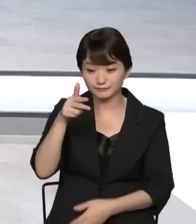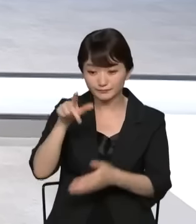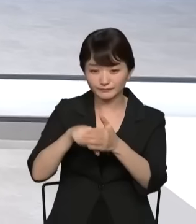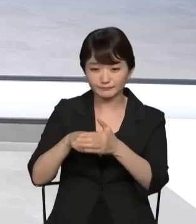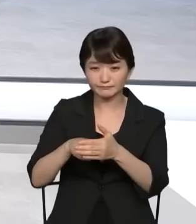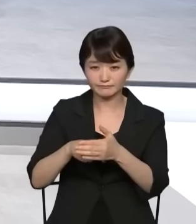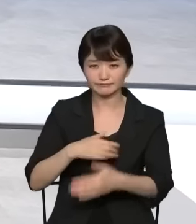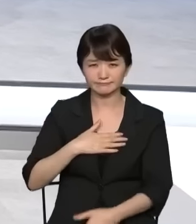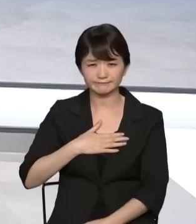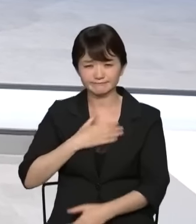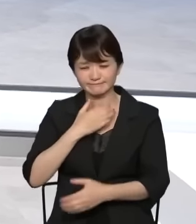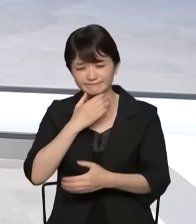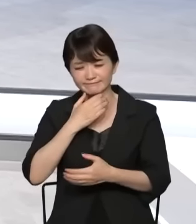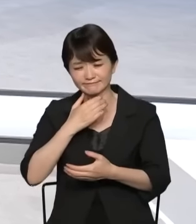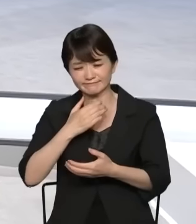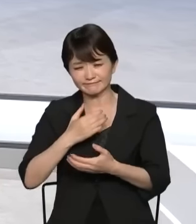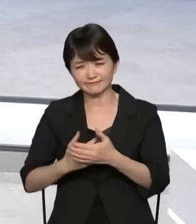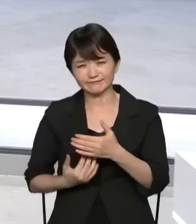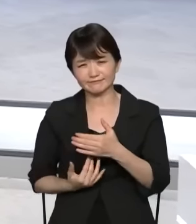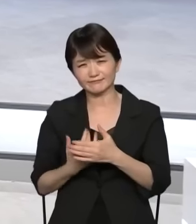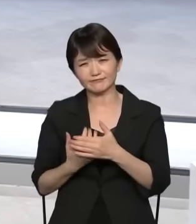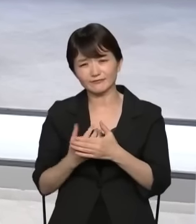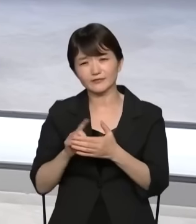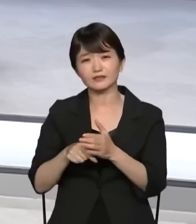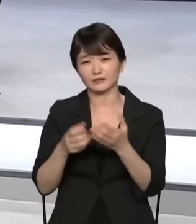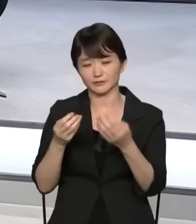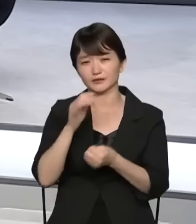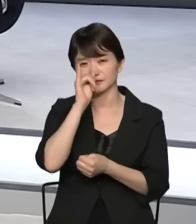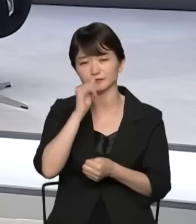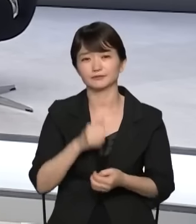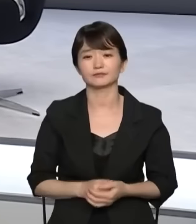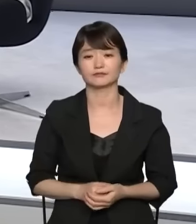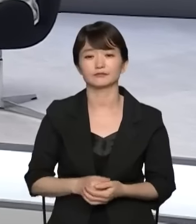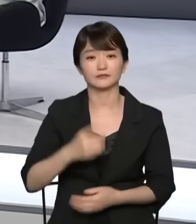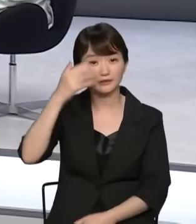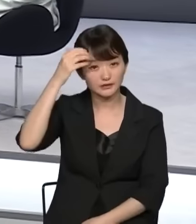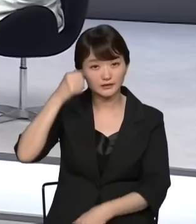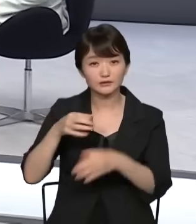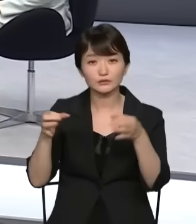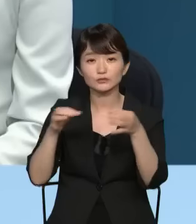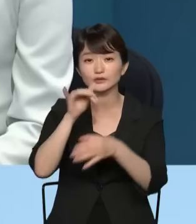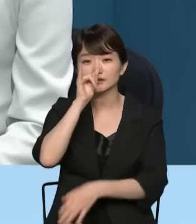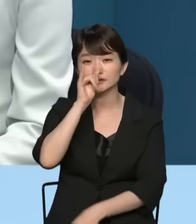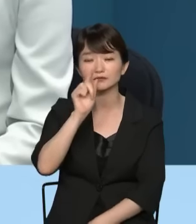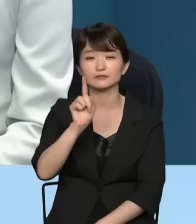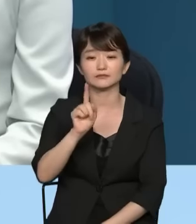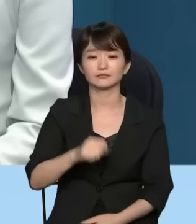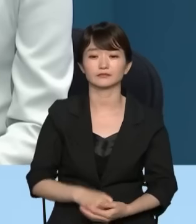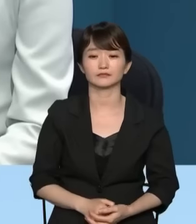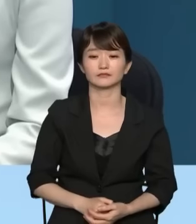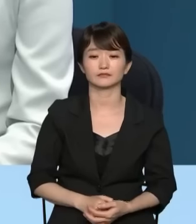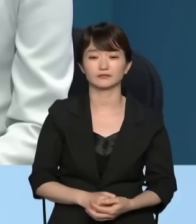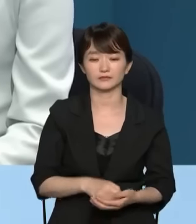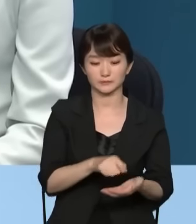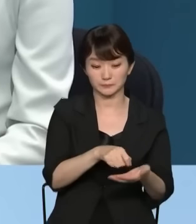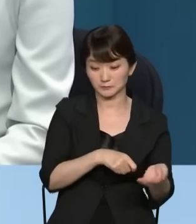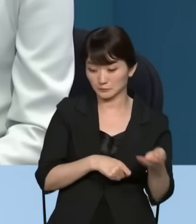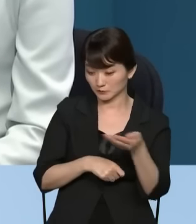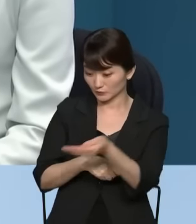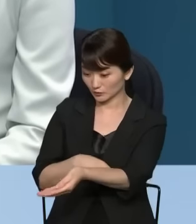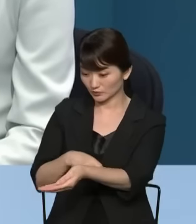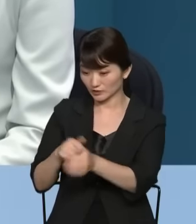막 북받치는 순간들이 굉장히 많았을 것 같거든요. 네, 네, 많았어요. 기억나는 순간들이 좀 있을까요? 쪽지 재판이라고 막 소리치는